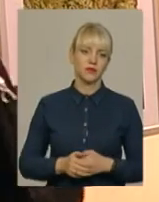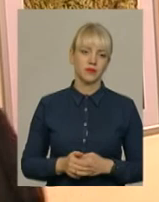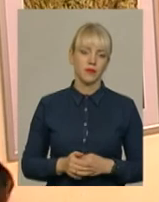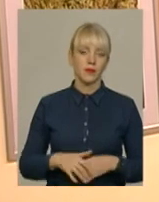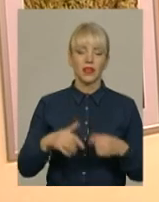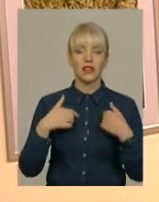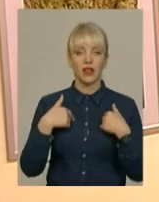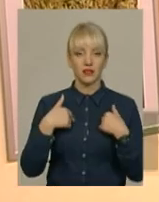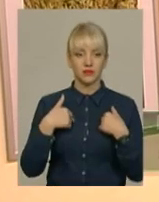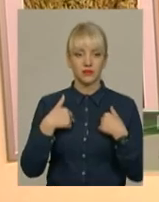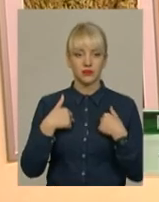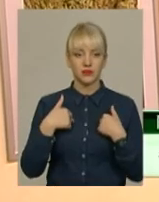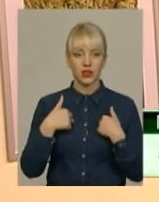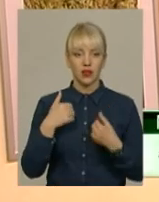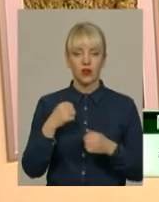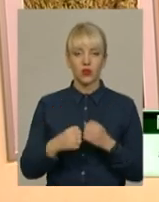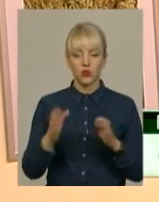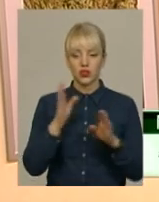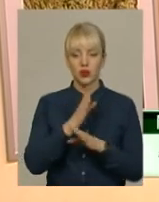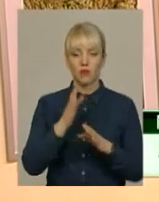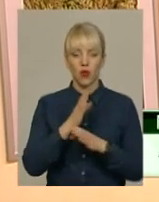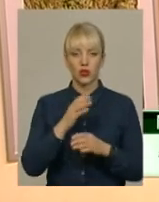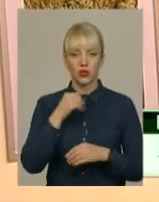Я в кожній порі року